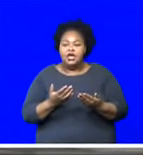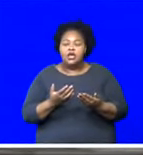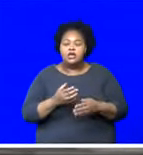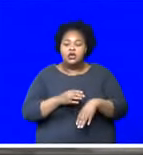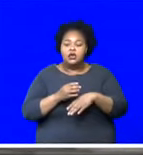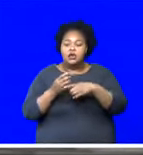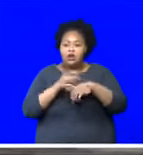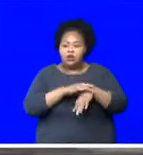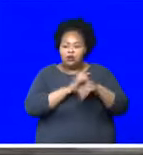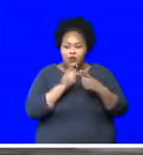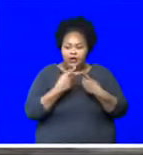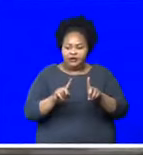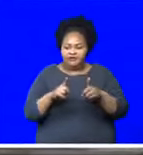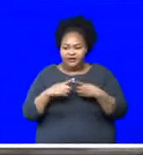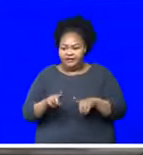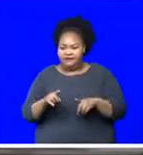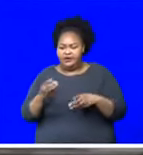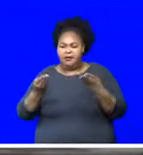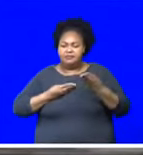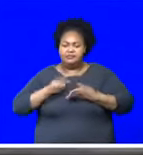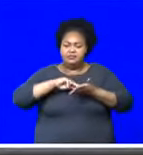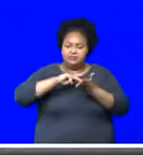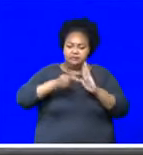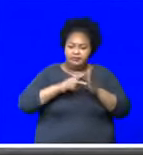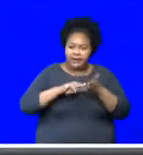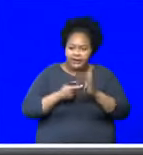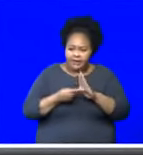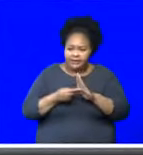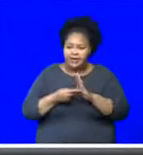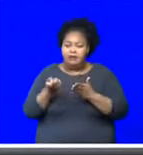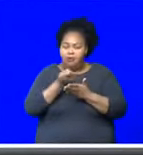lama business plans baphindze benda futhi nema CSI projects